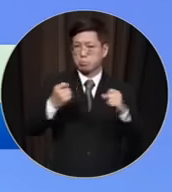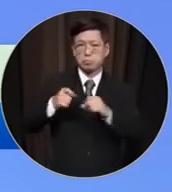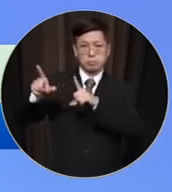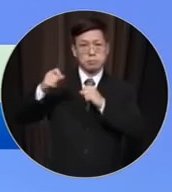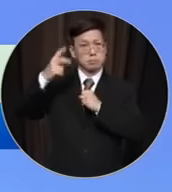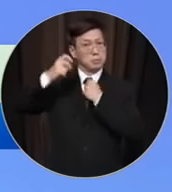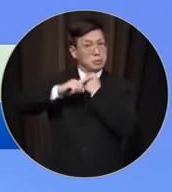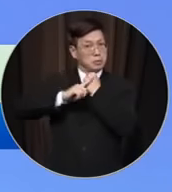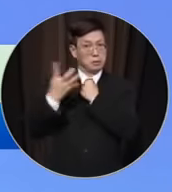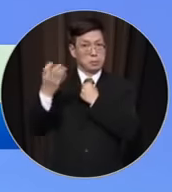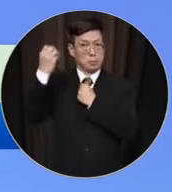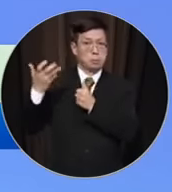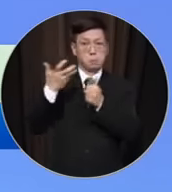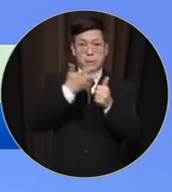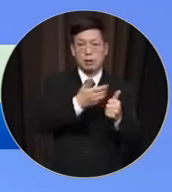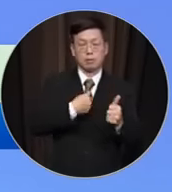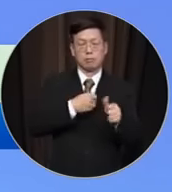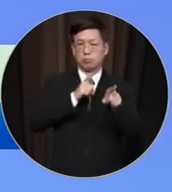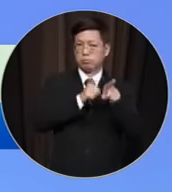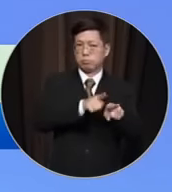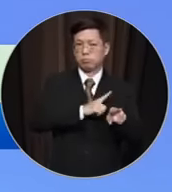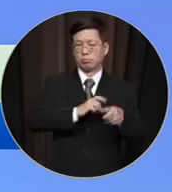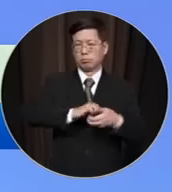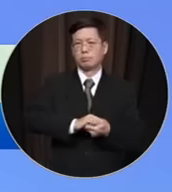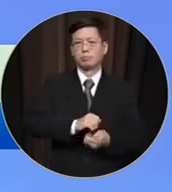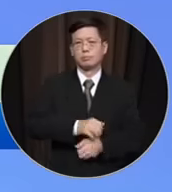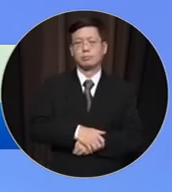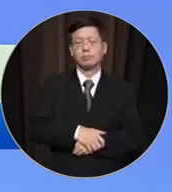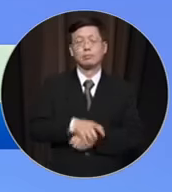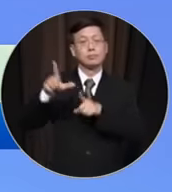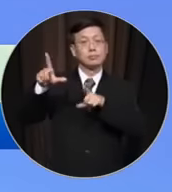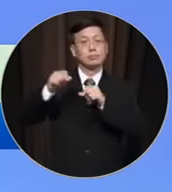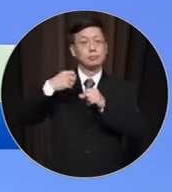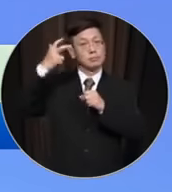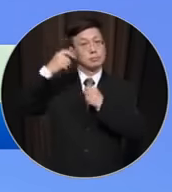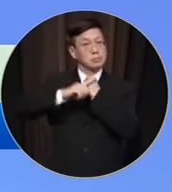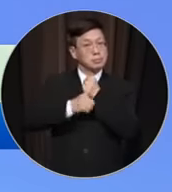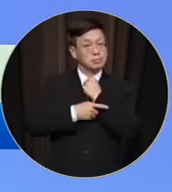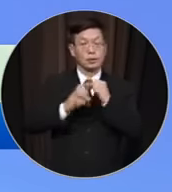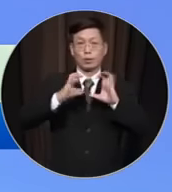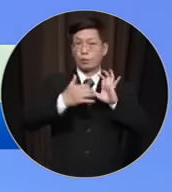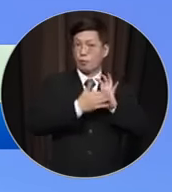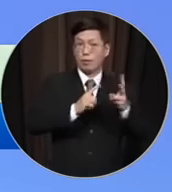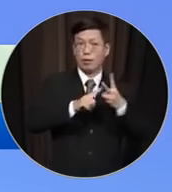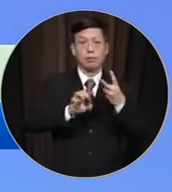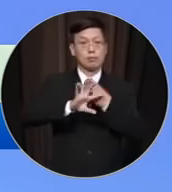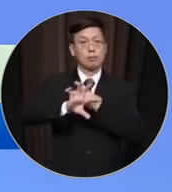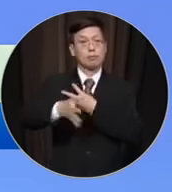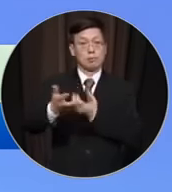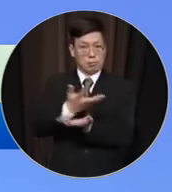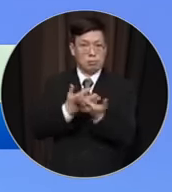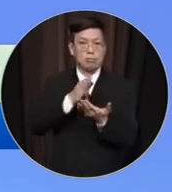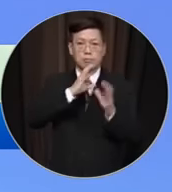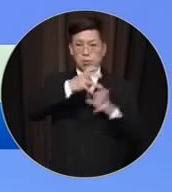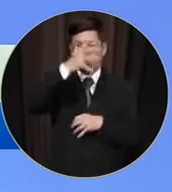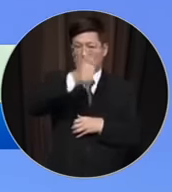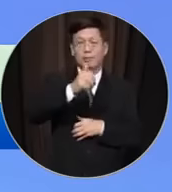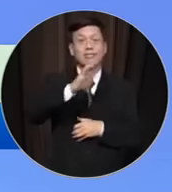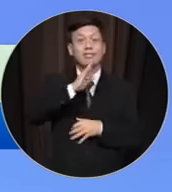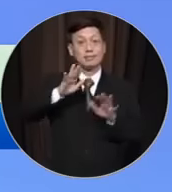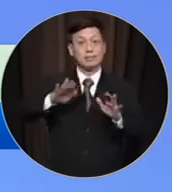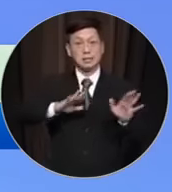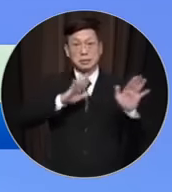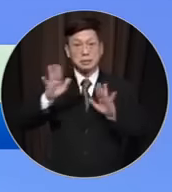宪法赋予总统的职权来做相关的决策。依照宪法，国防外交的决策权是总统的职权，但是改变现